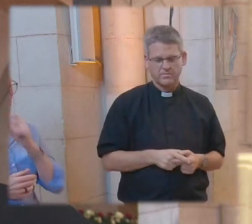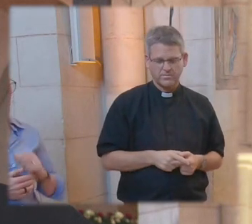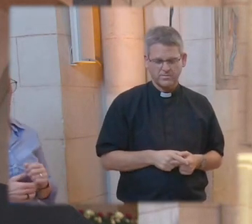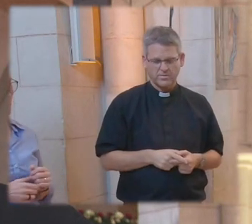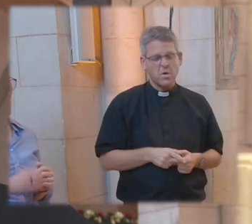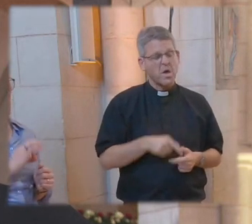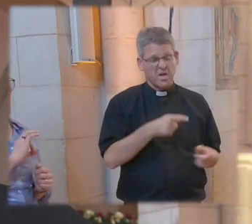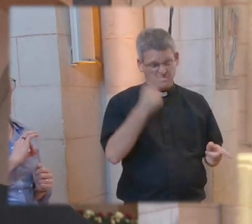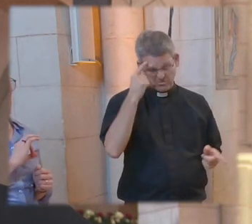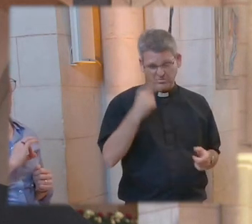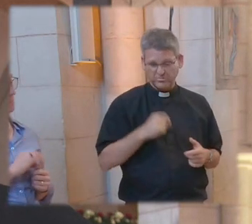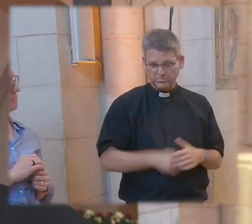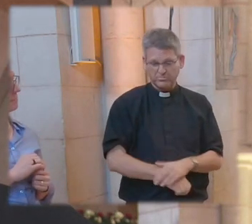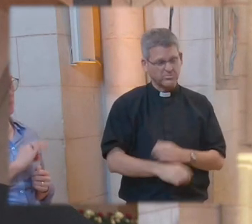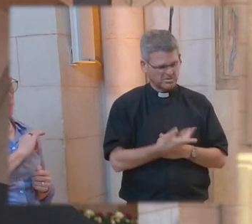in Dachau begeben.